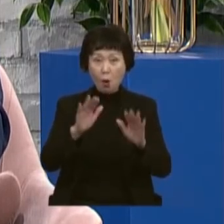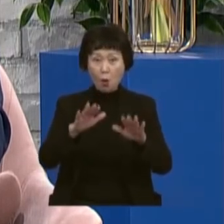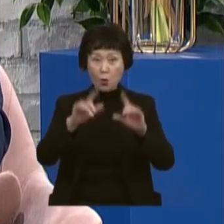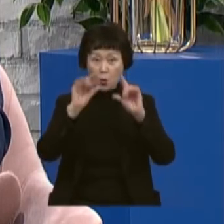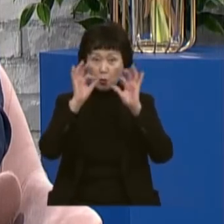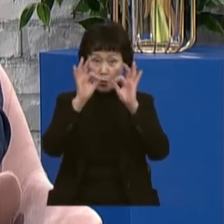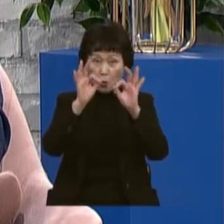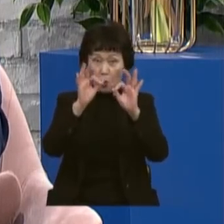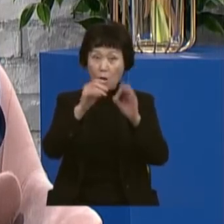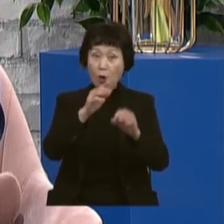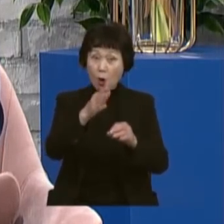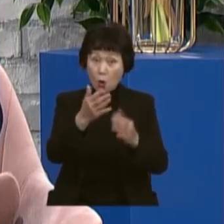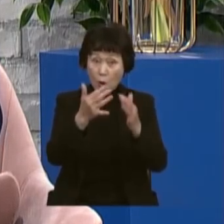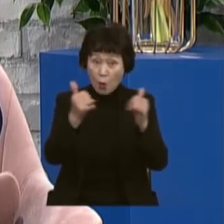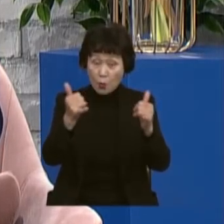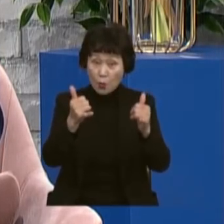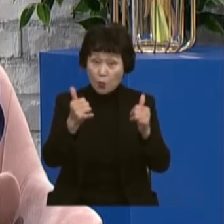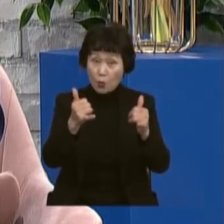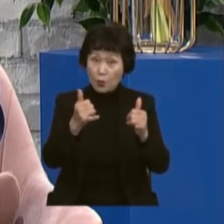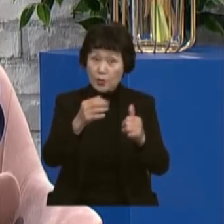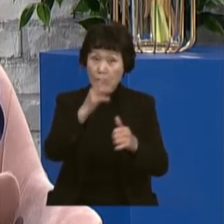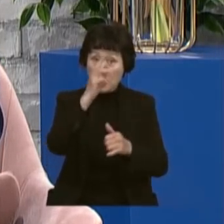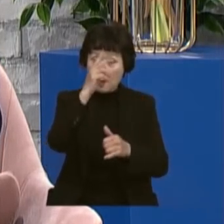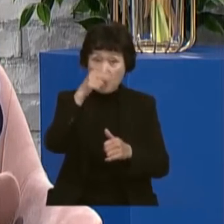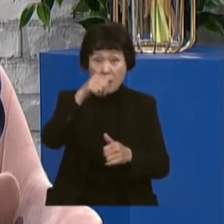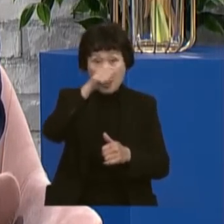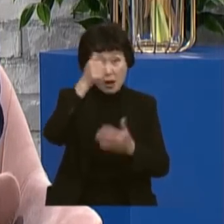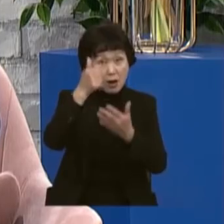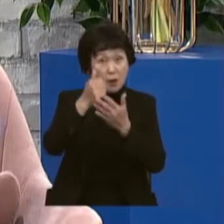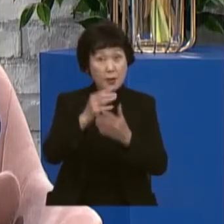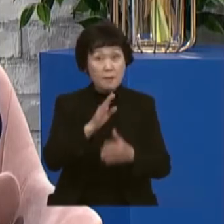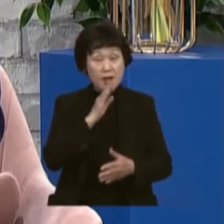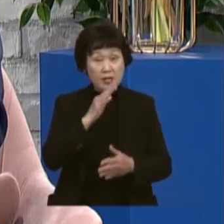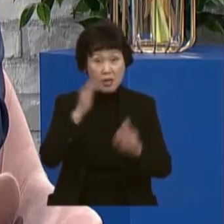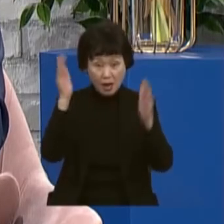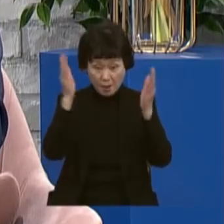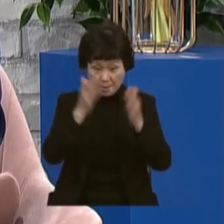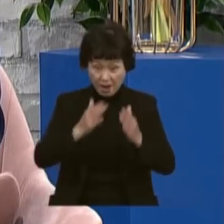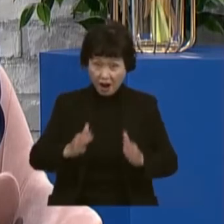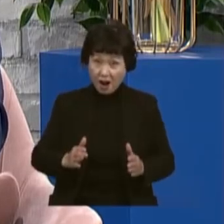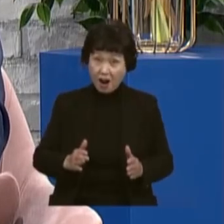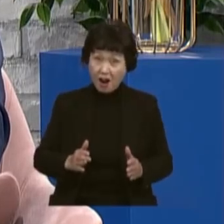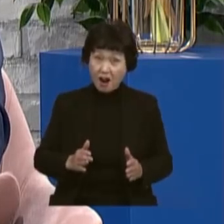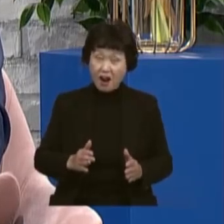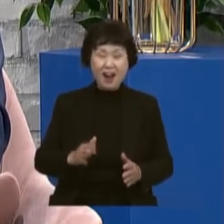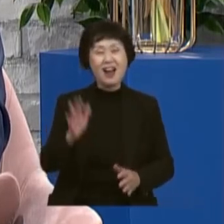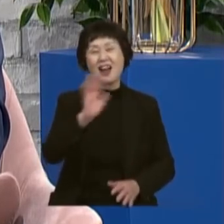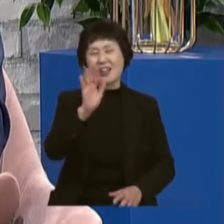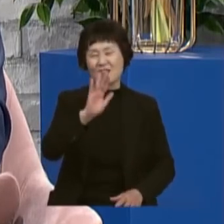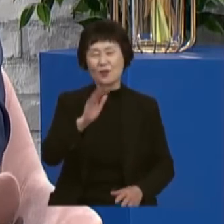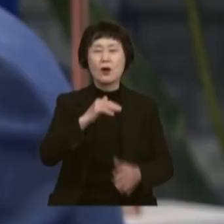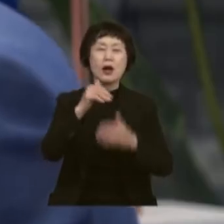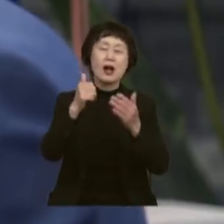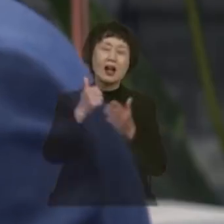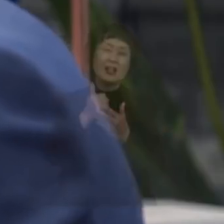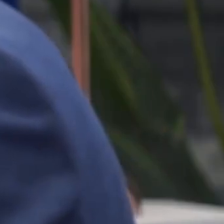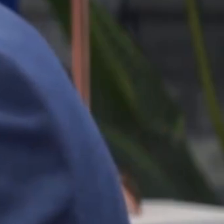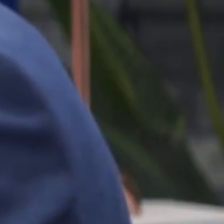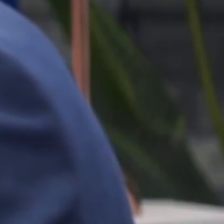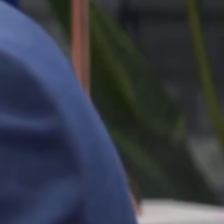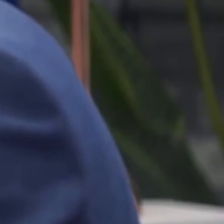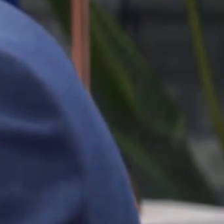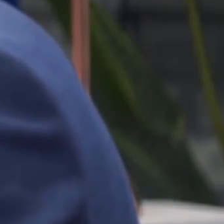저 왜 저렇게 다이어트 했어? 이게 아니고요. 네. 하나님한테 권한을 좀 받으셨어요. 그러면서 새 사람